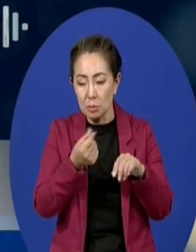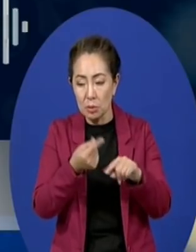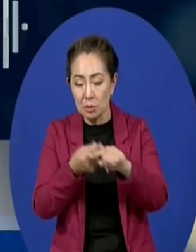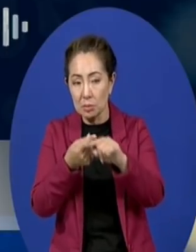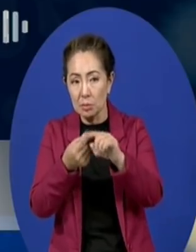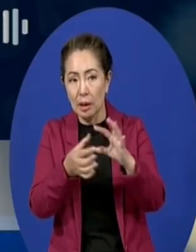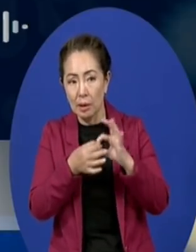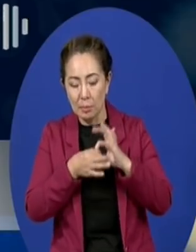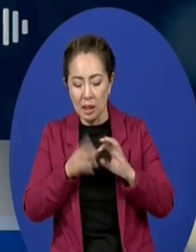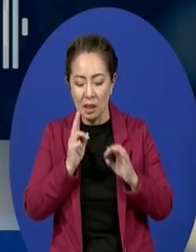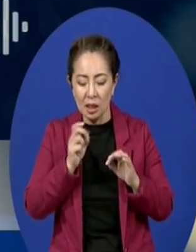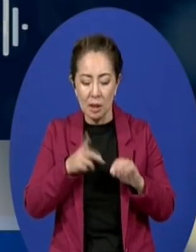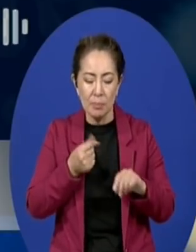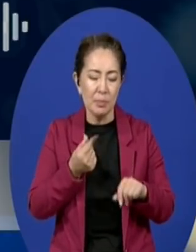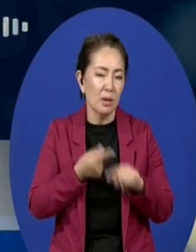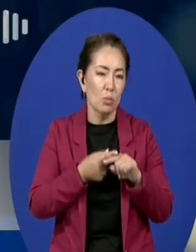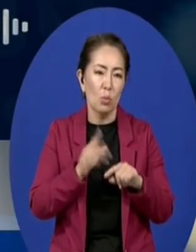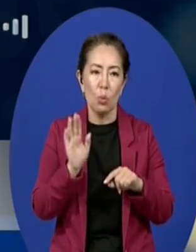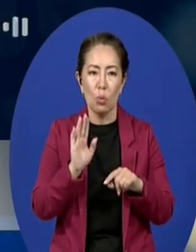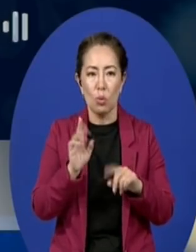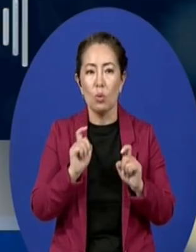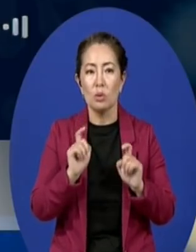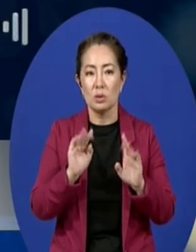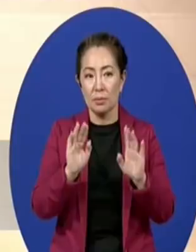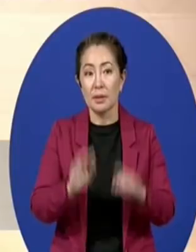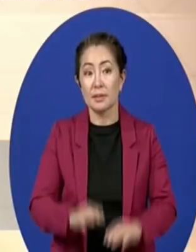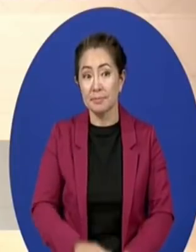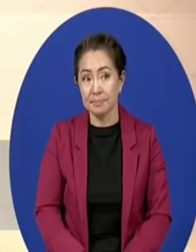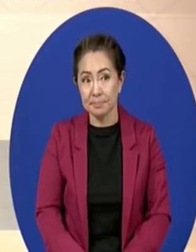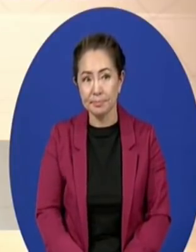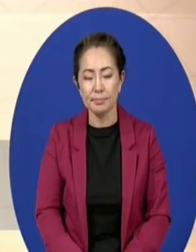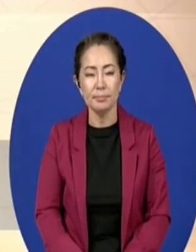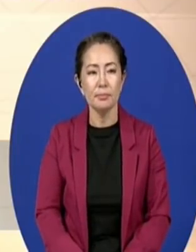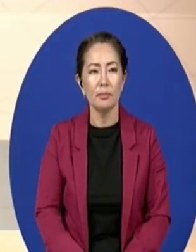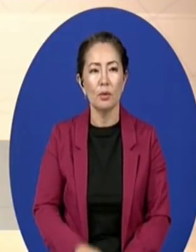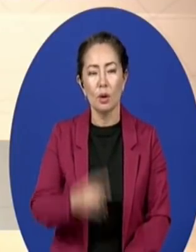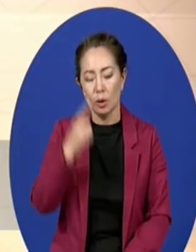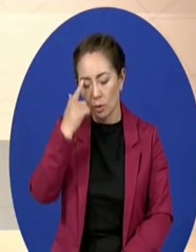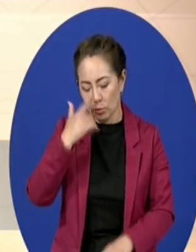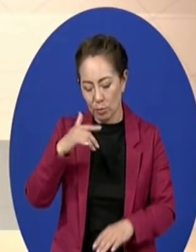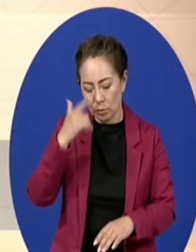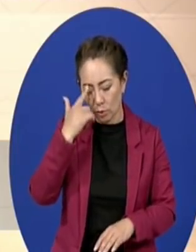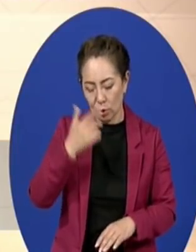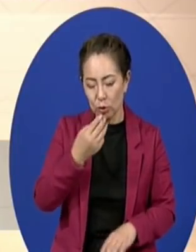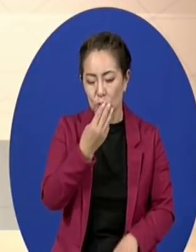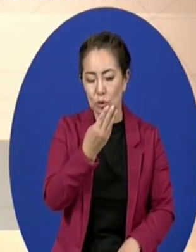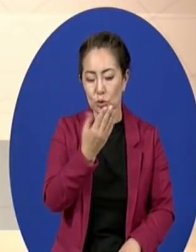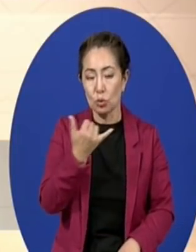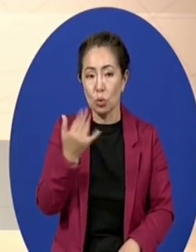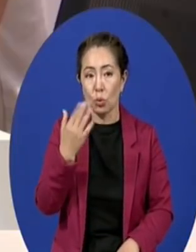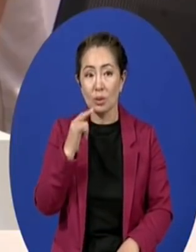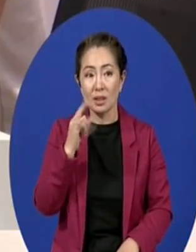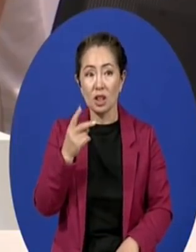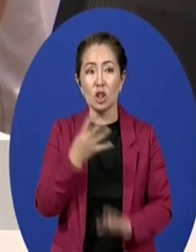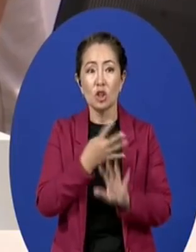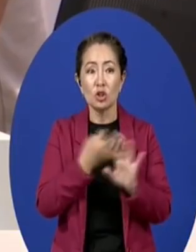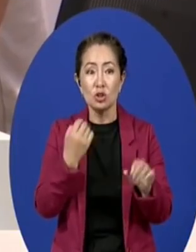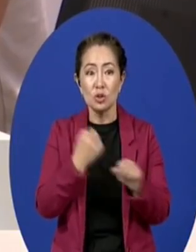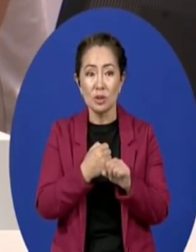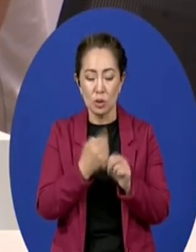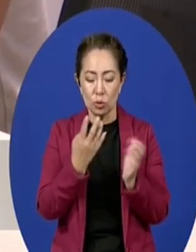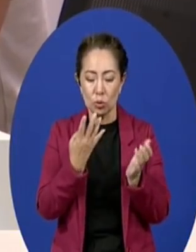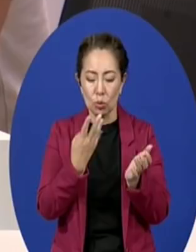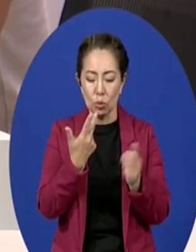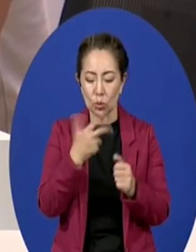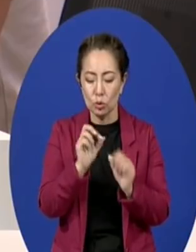өсөлттэй холбоотойгоор километртээ бол ямар нэг өөрчлөлт орохгүй гэж. Харин Монгол шуудан нийтдээ 900 гаруй ажиллагчтайгаар 30 гаруй нэр